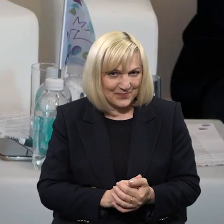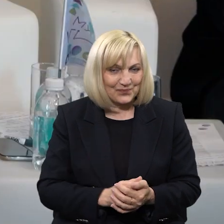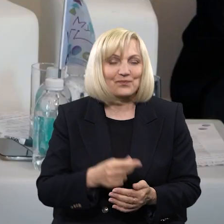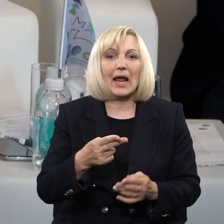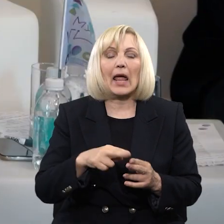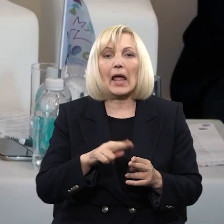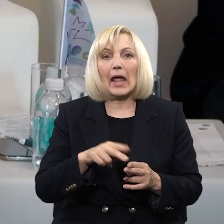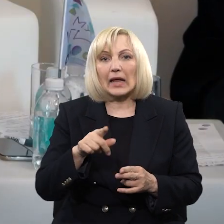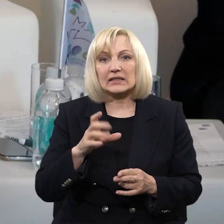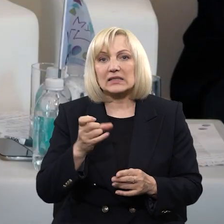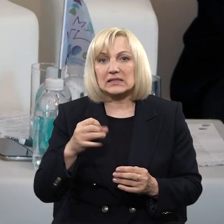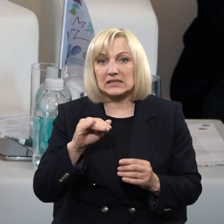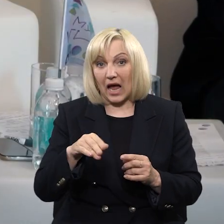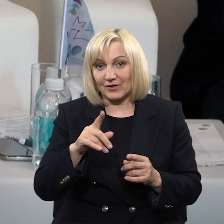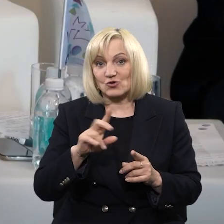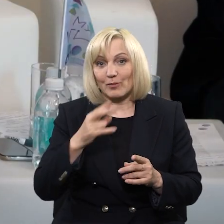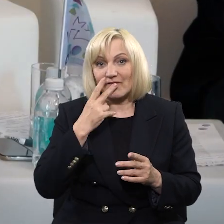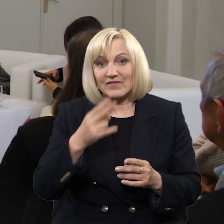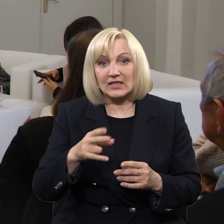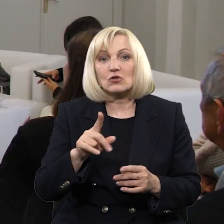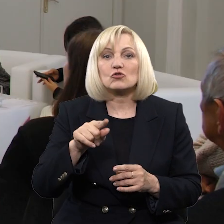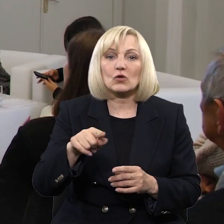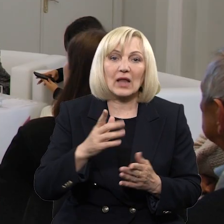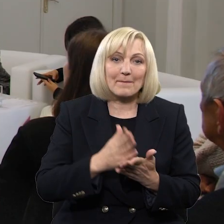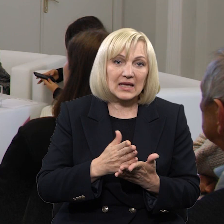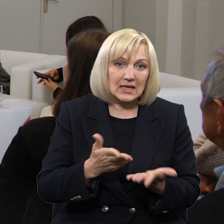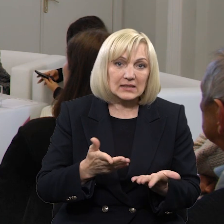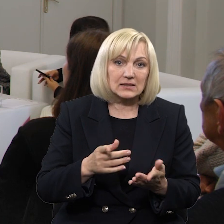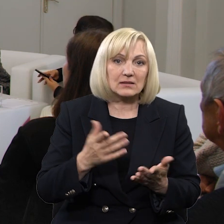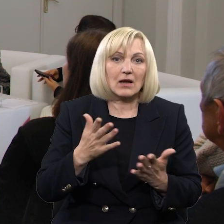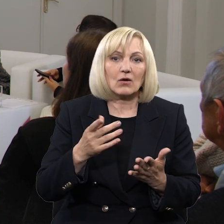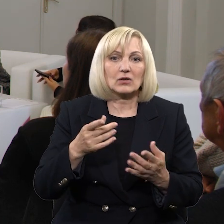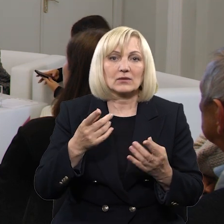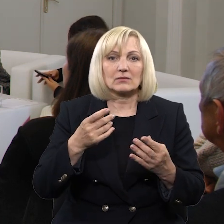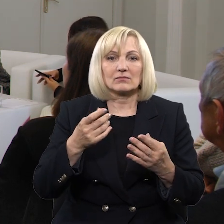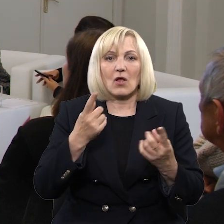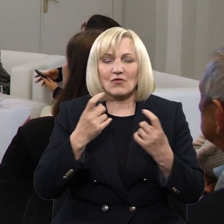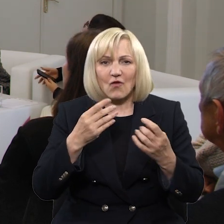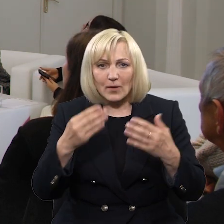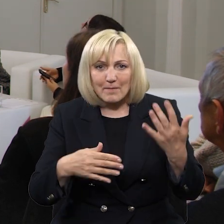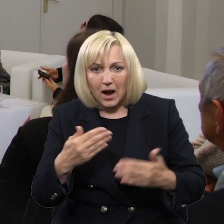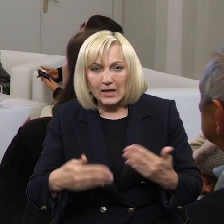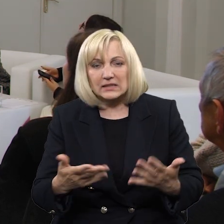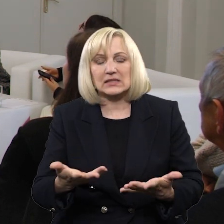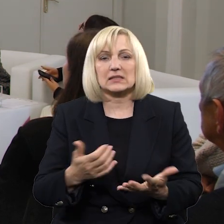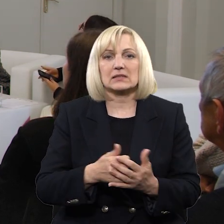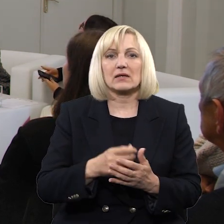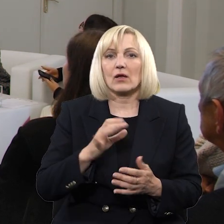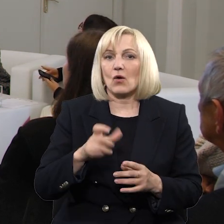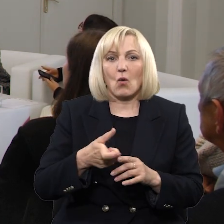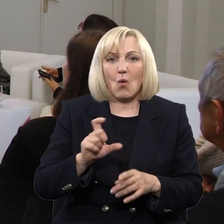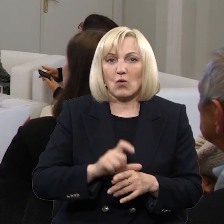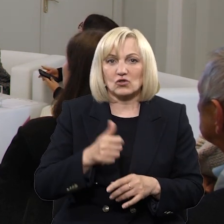это некоторые странички сайта чтобы было видно что здесь инфографика достаточно комфортная и очень